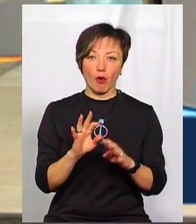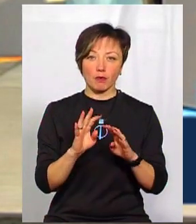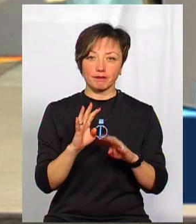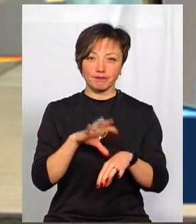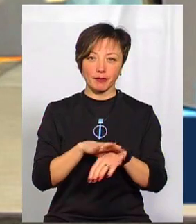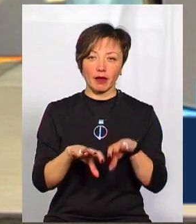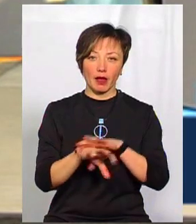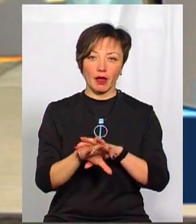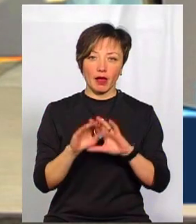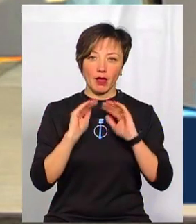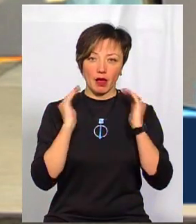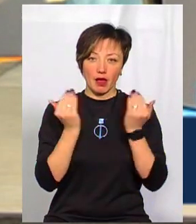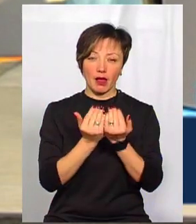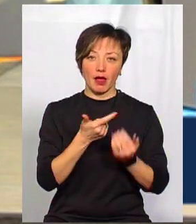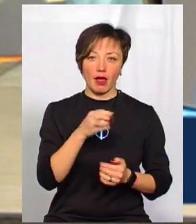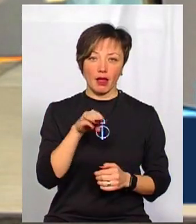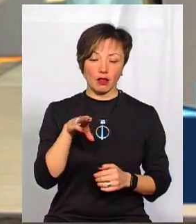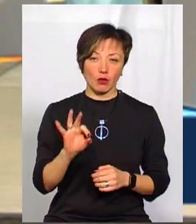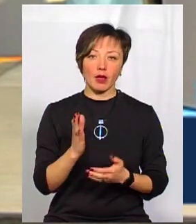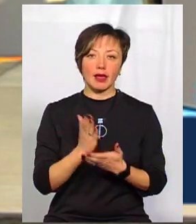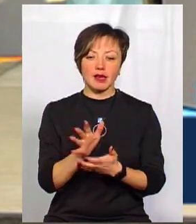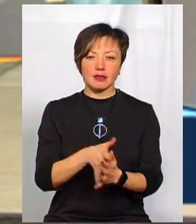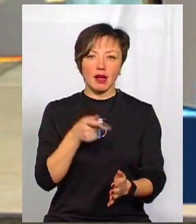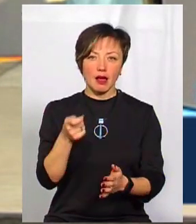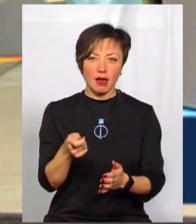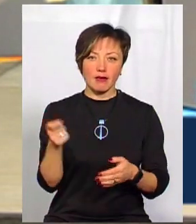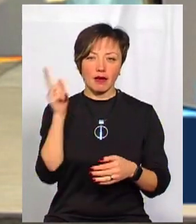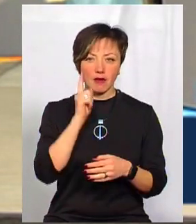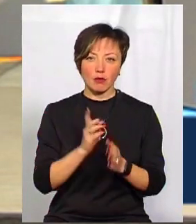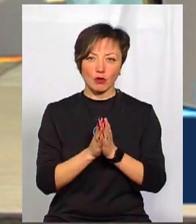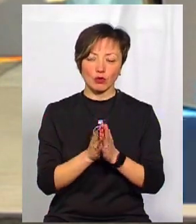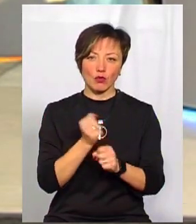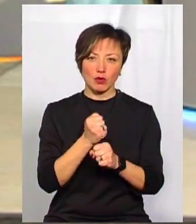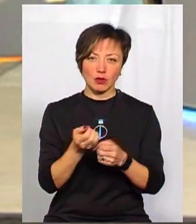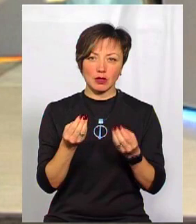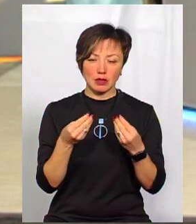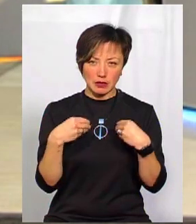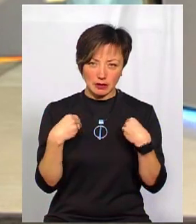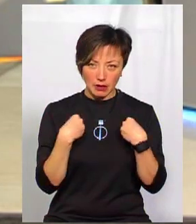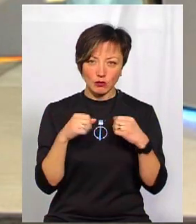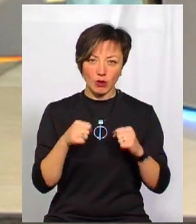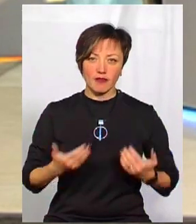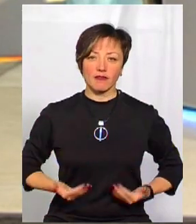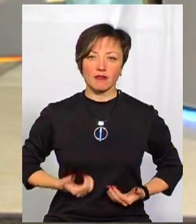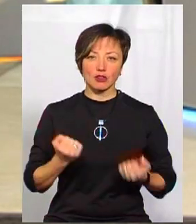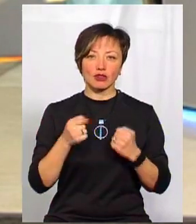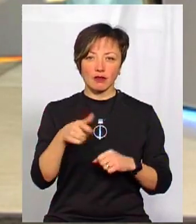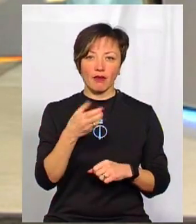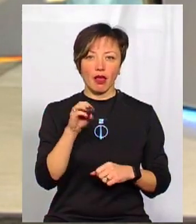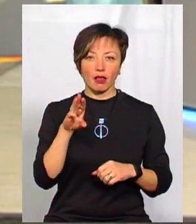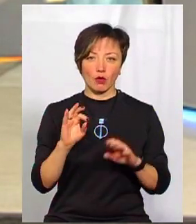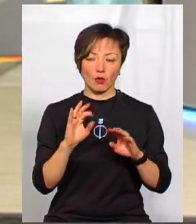Є, наприклад, заяви євреїв, які просилися на роботу, щоб їм дали роботу, щоб вони могли вижити у гетто. Тому